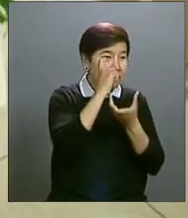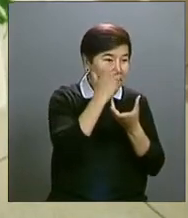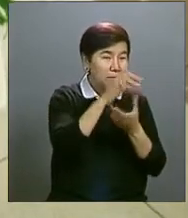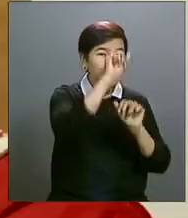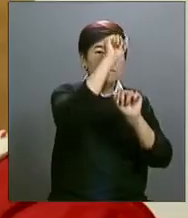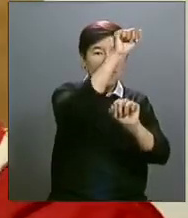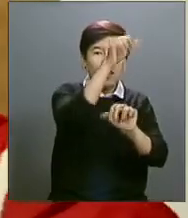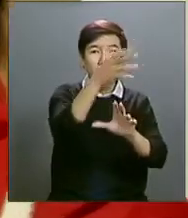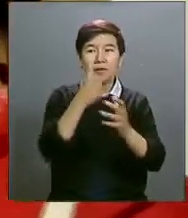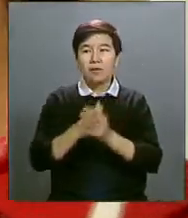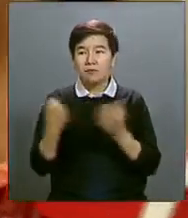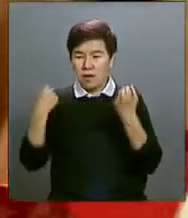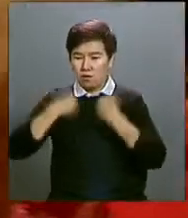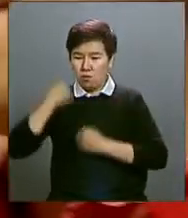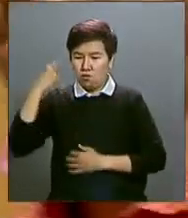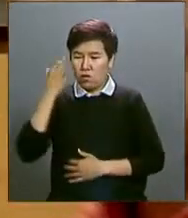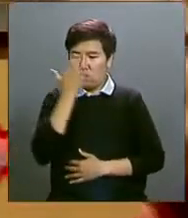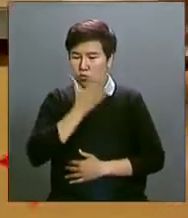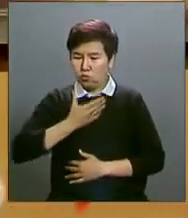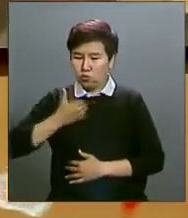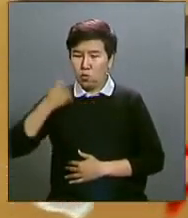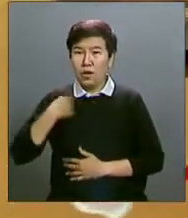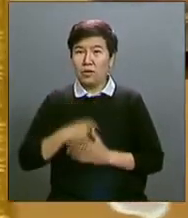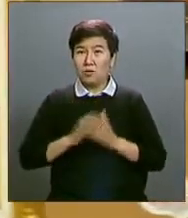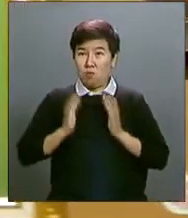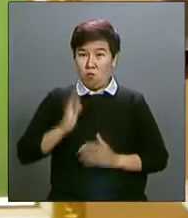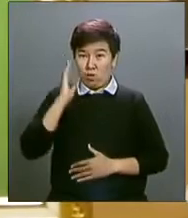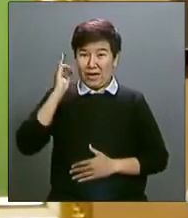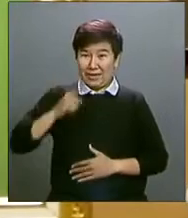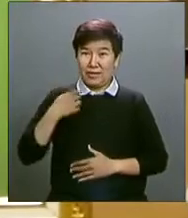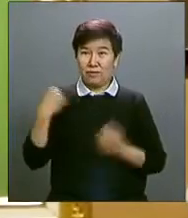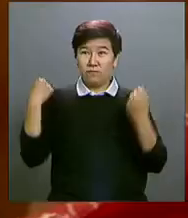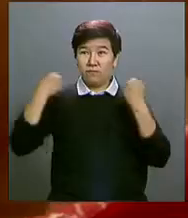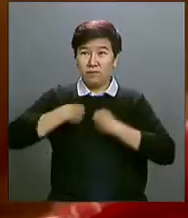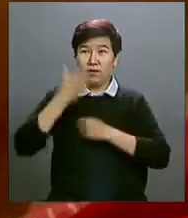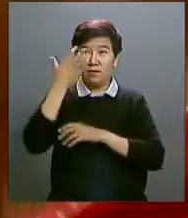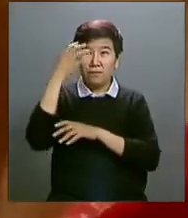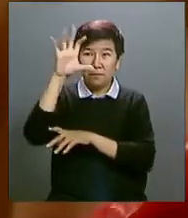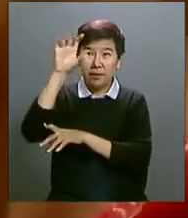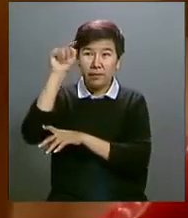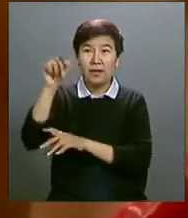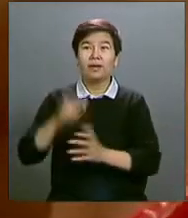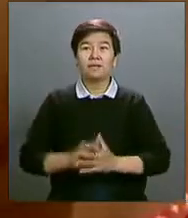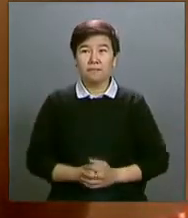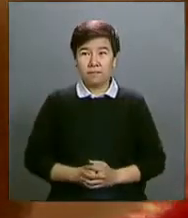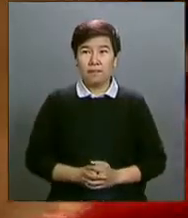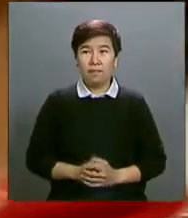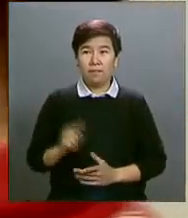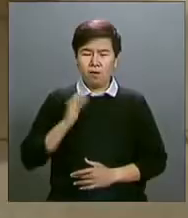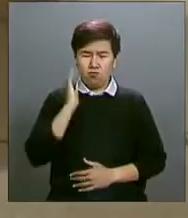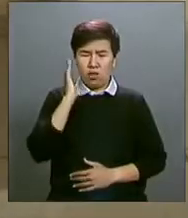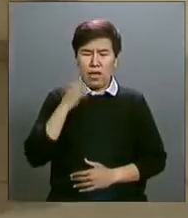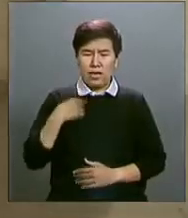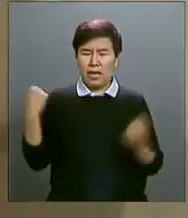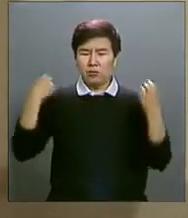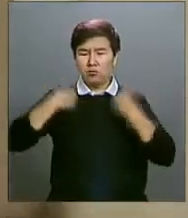ภาพในชุดของหญิงสาวสวยงามแทนบทบาทสมมุติโดยไม่คิดแต่งหญิงในชีวิตจริงเพราะจำกัดความว่าตนคือชายคนหนึ่งที่